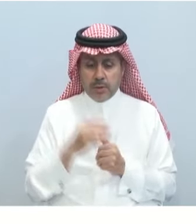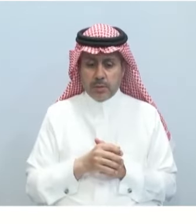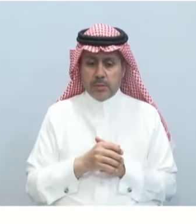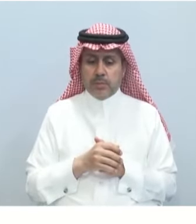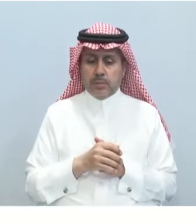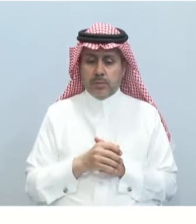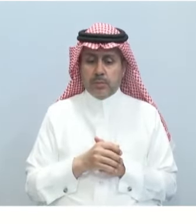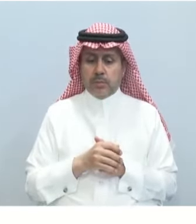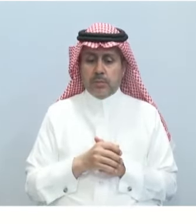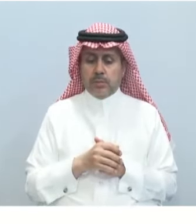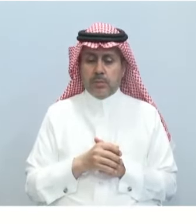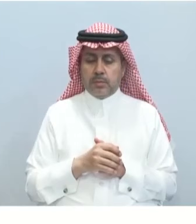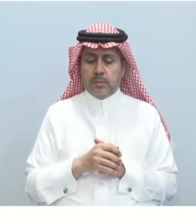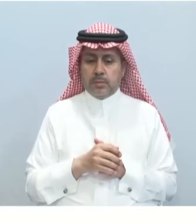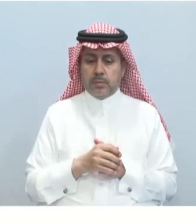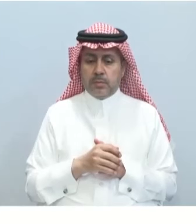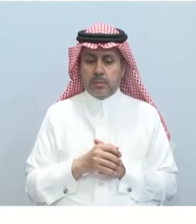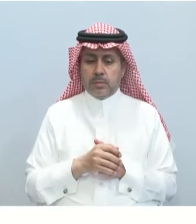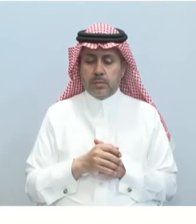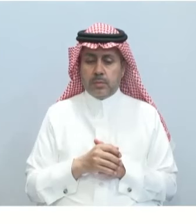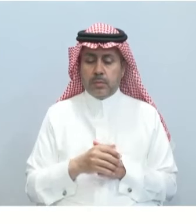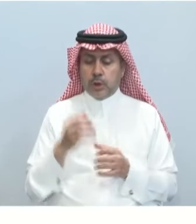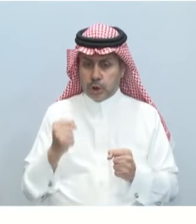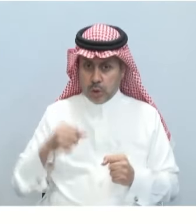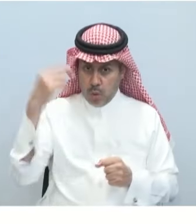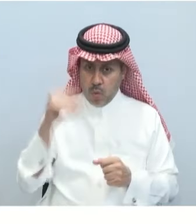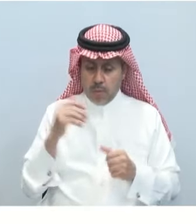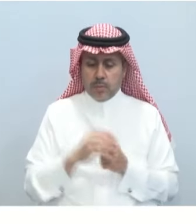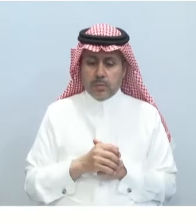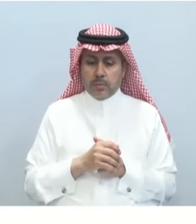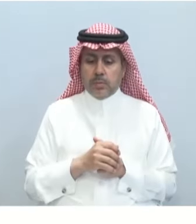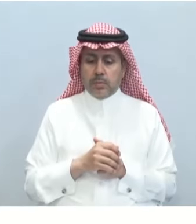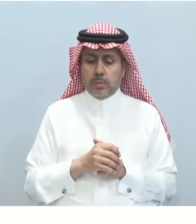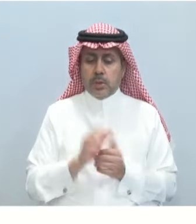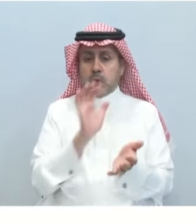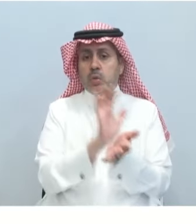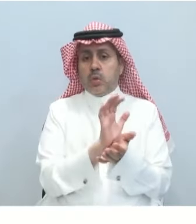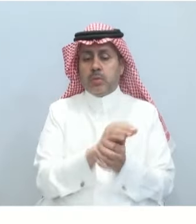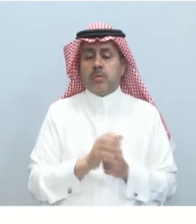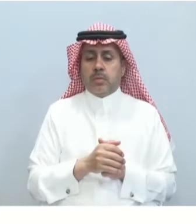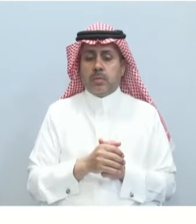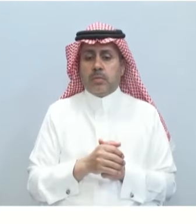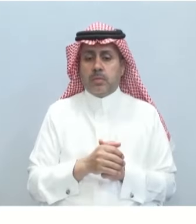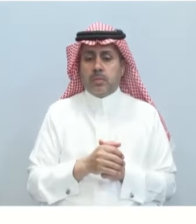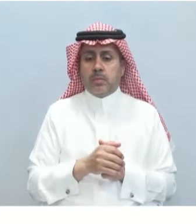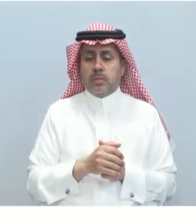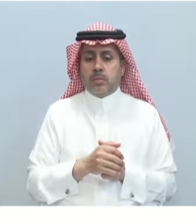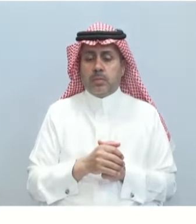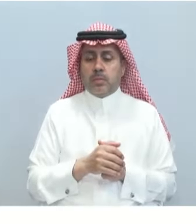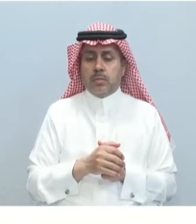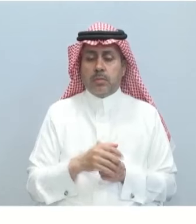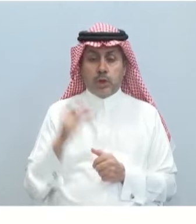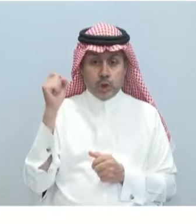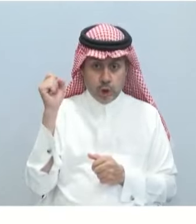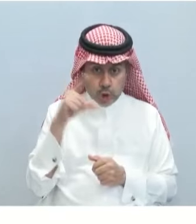به الفقره الثانيه من هذه الماده ودون اخلاء باي عقوبه اشد مقرره شرعا ونظاما يعاقب باسج مده لا تقل عن شهر ولا تزيد عن سنه وبغرامه لا